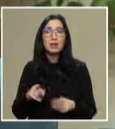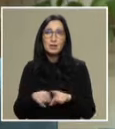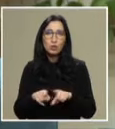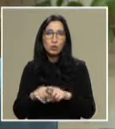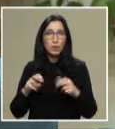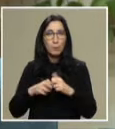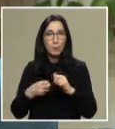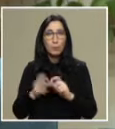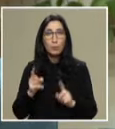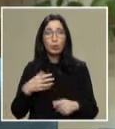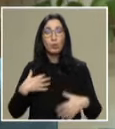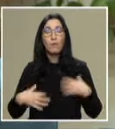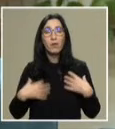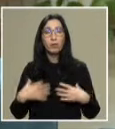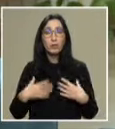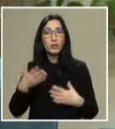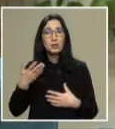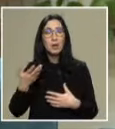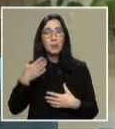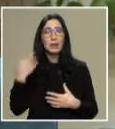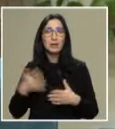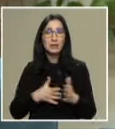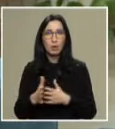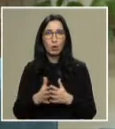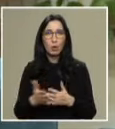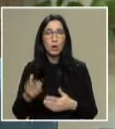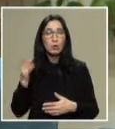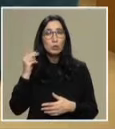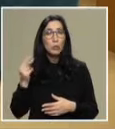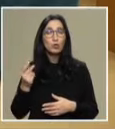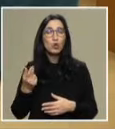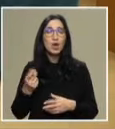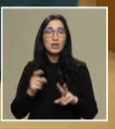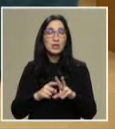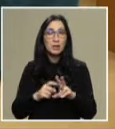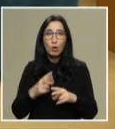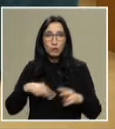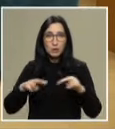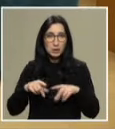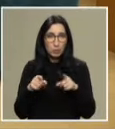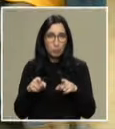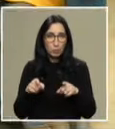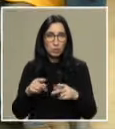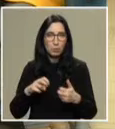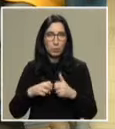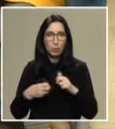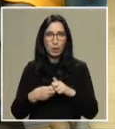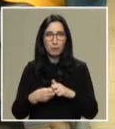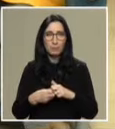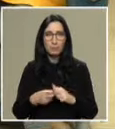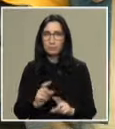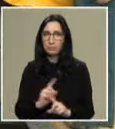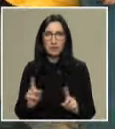са проблеми, които вълнуват съвременните млади хора. Госпожо Цветкова, търсили ли са ви по този проблем лично вас?